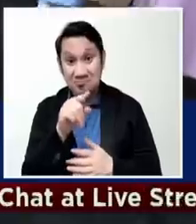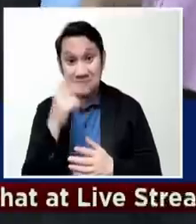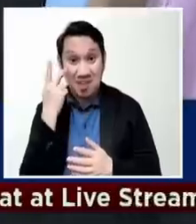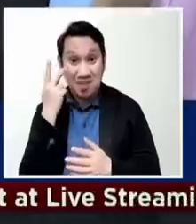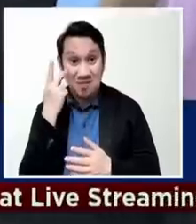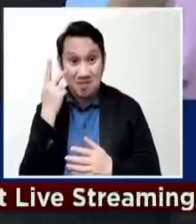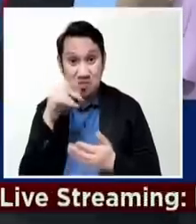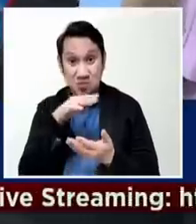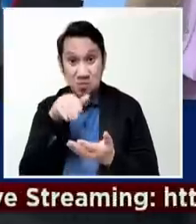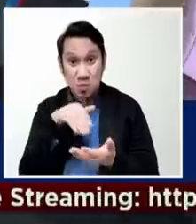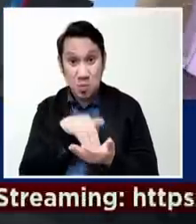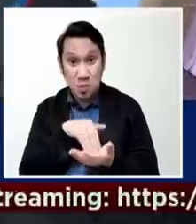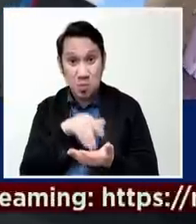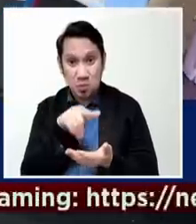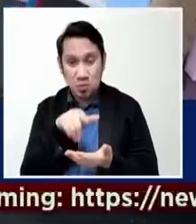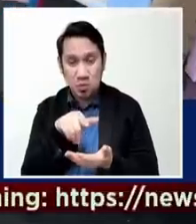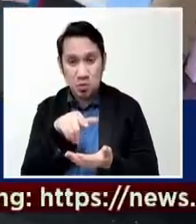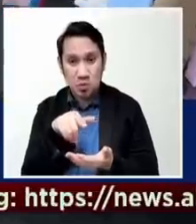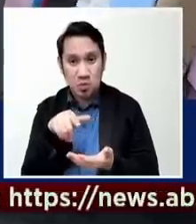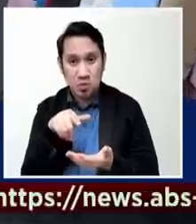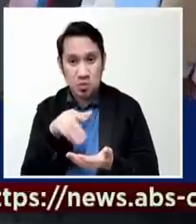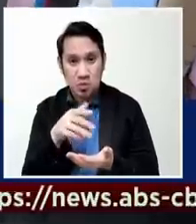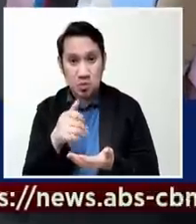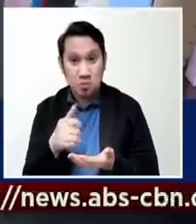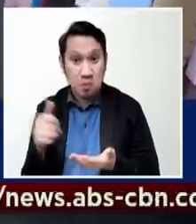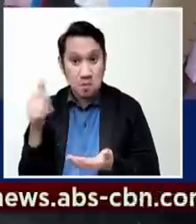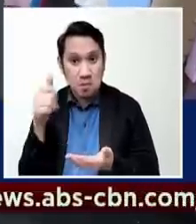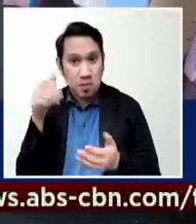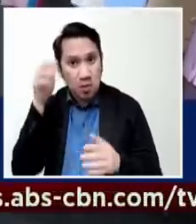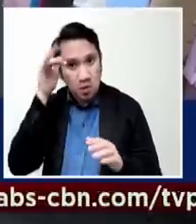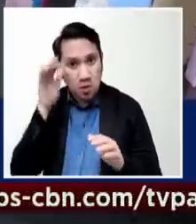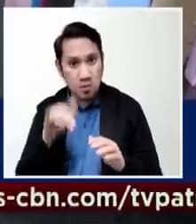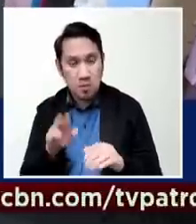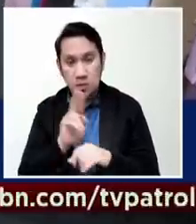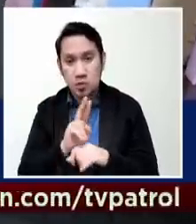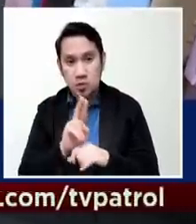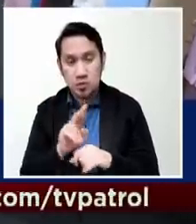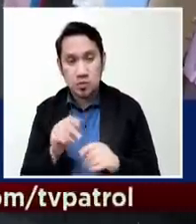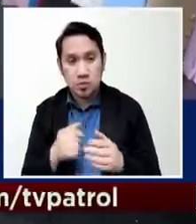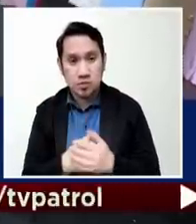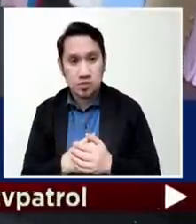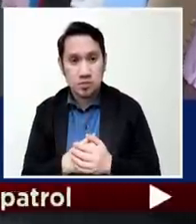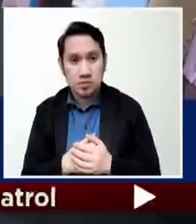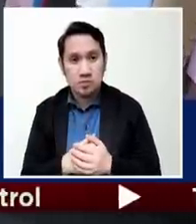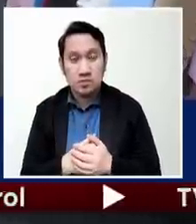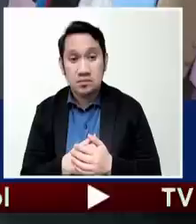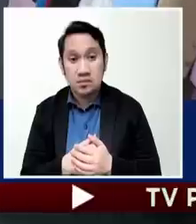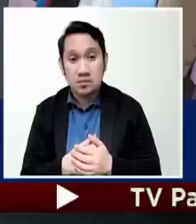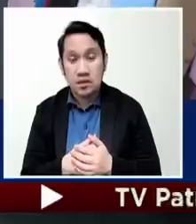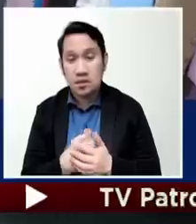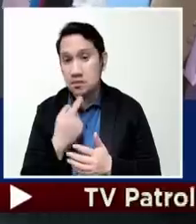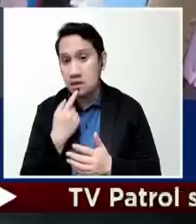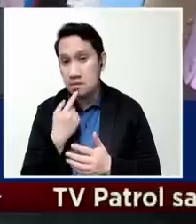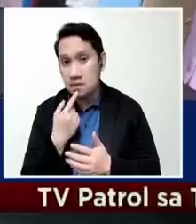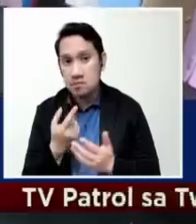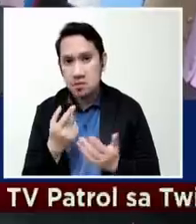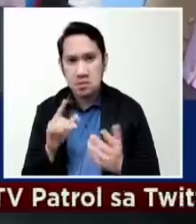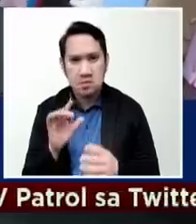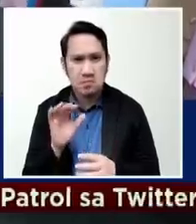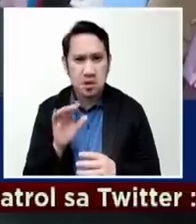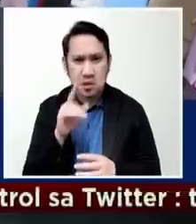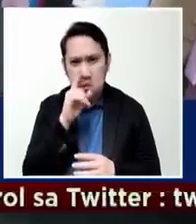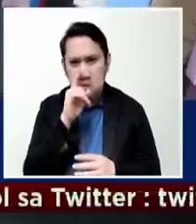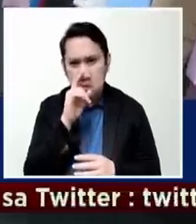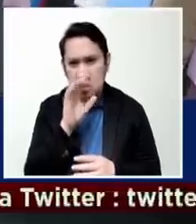na gamit ng mga models na nagsascam dito sa mga lalaki na sinasabi po ng otoridad ay nasa age 45